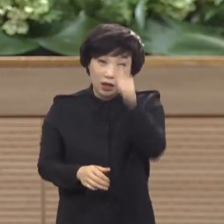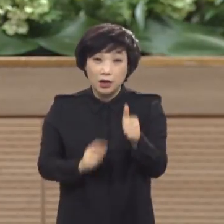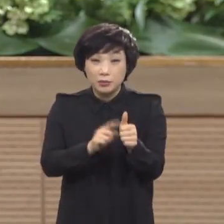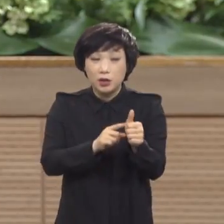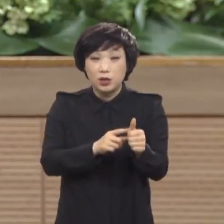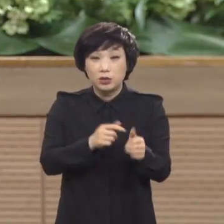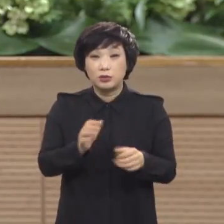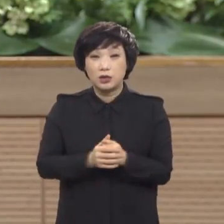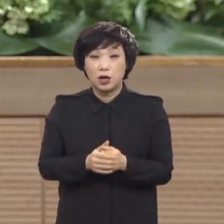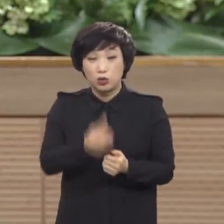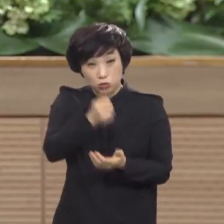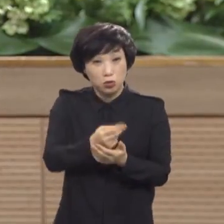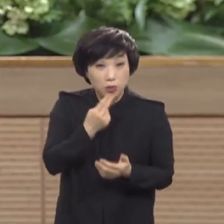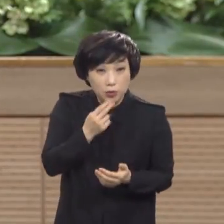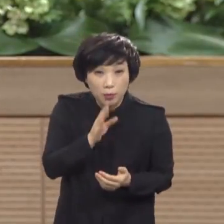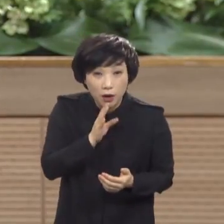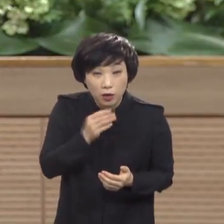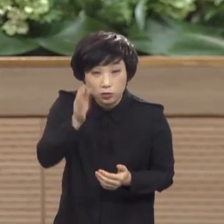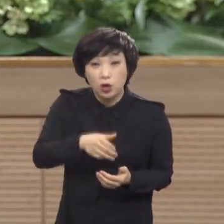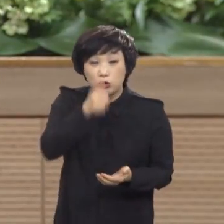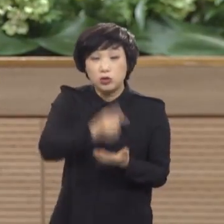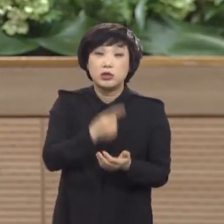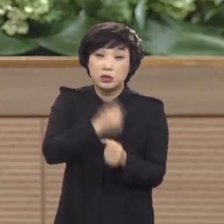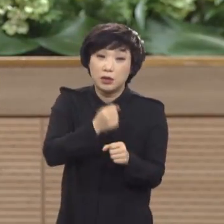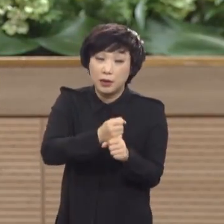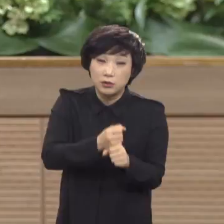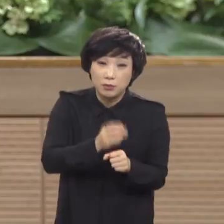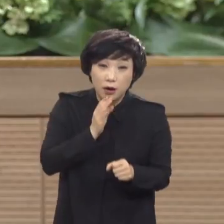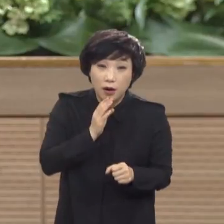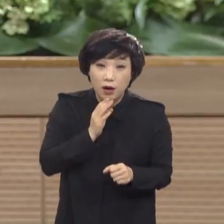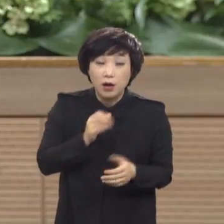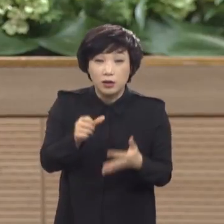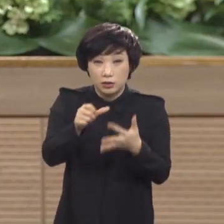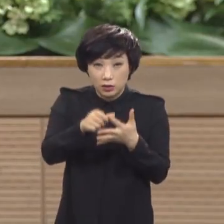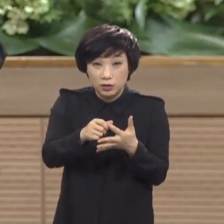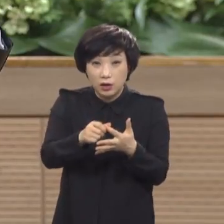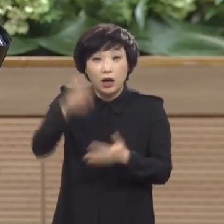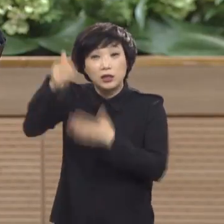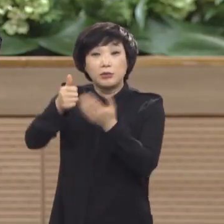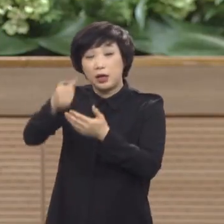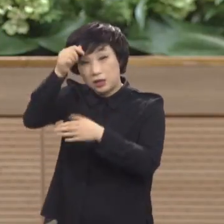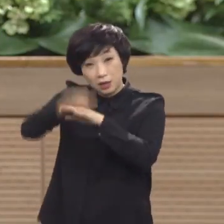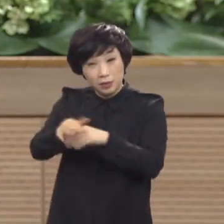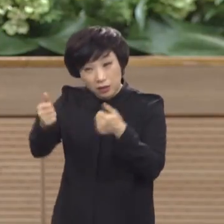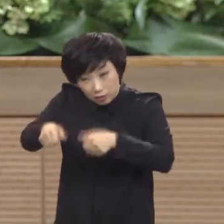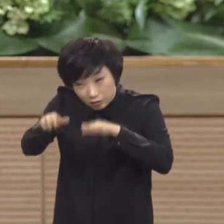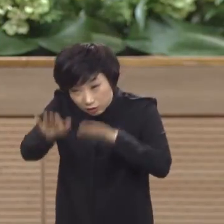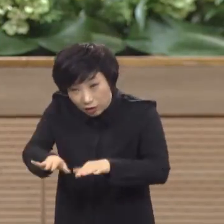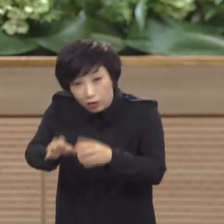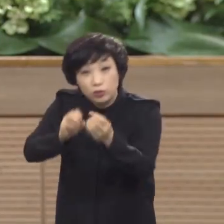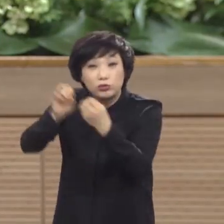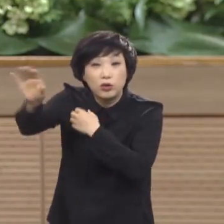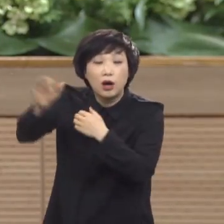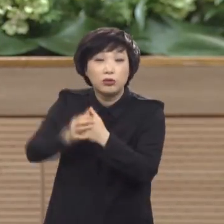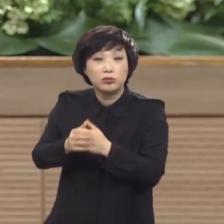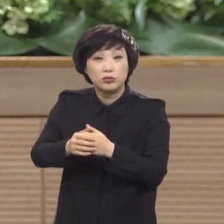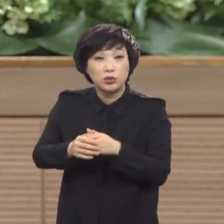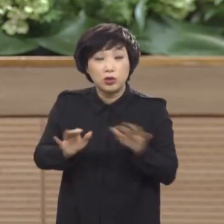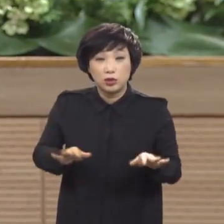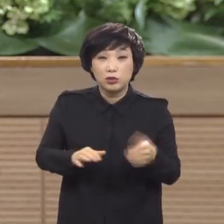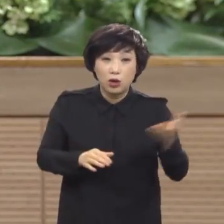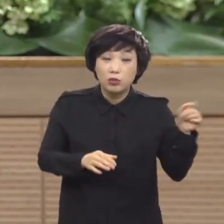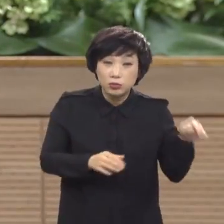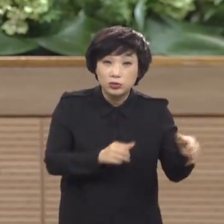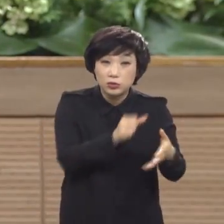자에게 접근해서 죄를 짓게 했어요. 아벨이 하나님의 제사가 상달되 의가 이르니까 접근해서 죽이는 겁니다. 항상